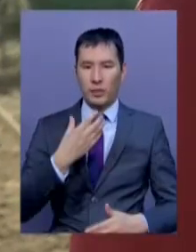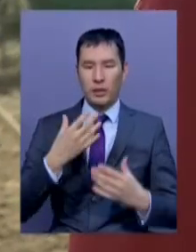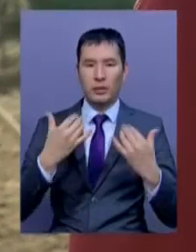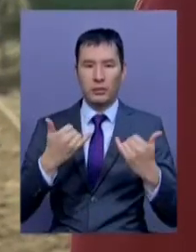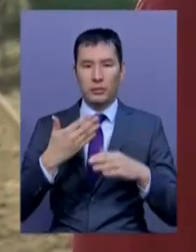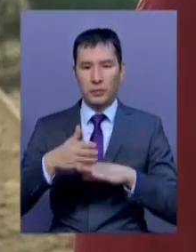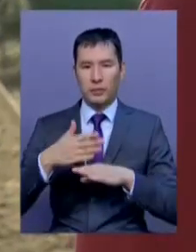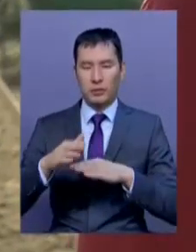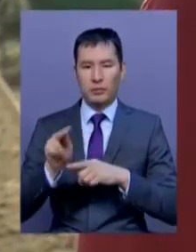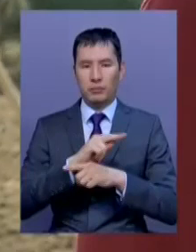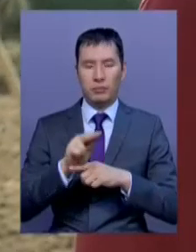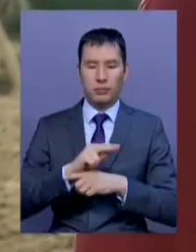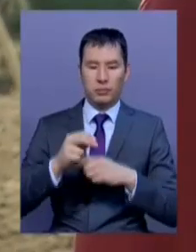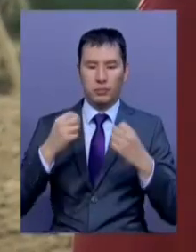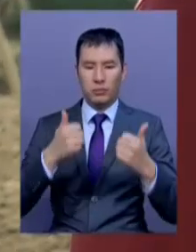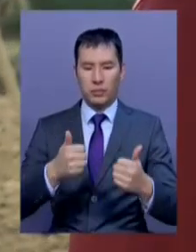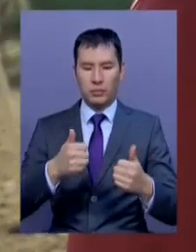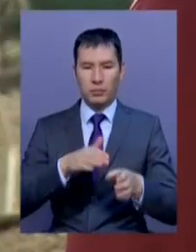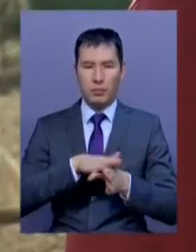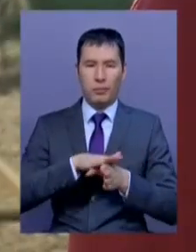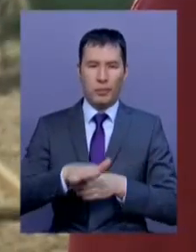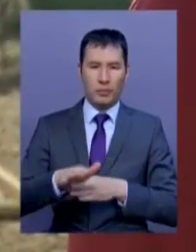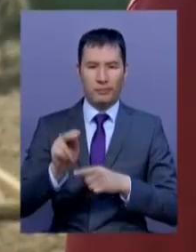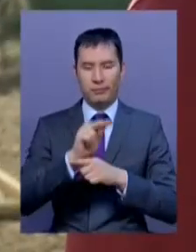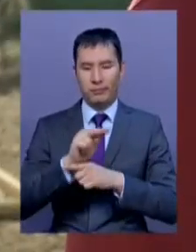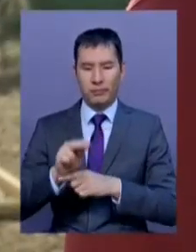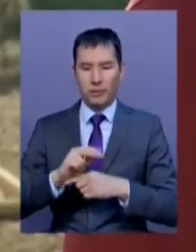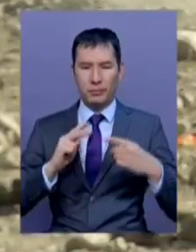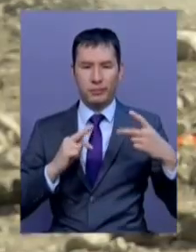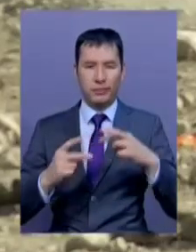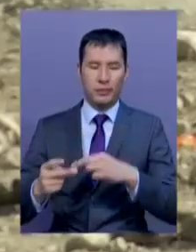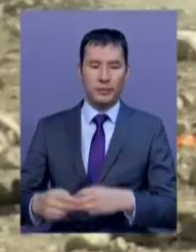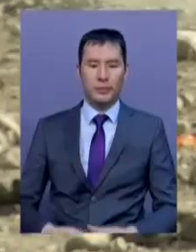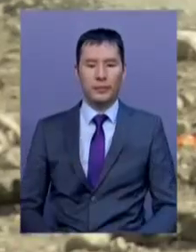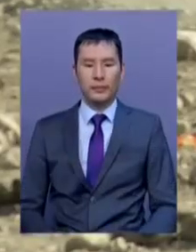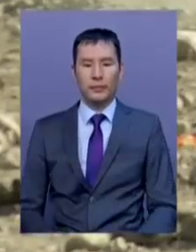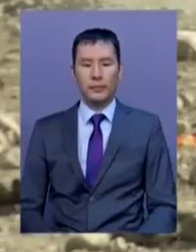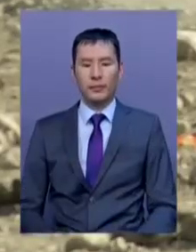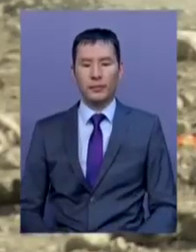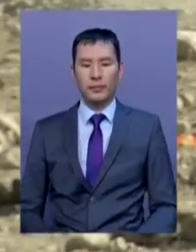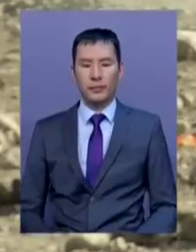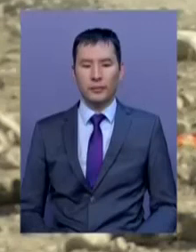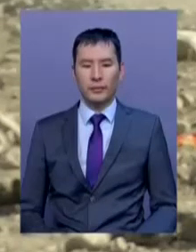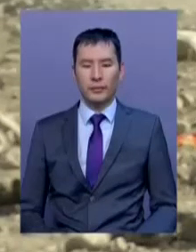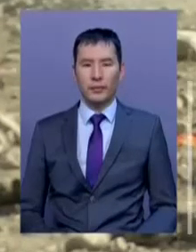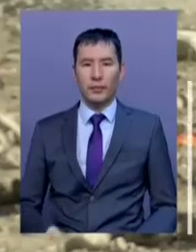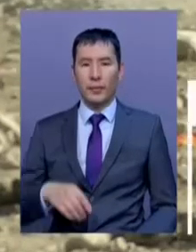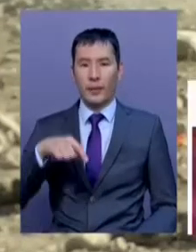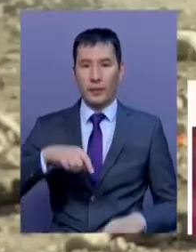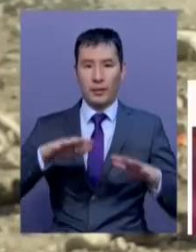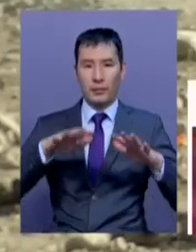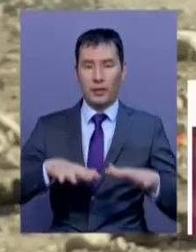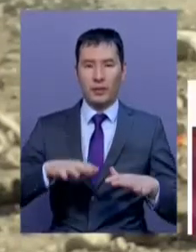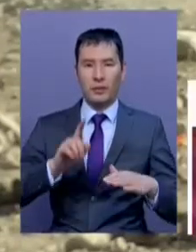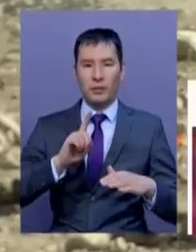болмағанды. Қазір бәріні жасап өткізіп атыр жұмыстар. Рахмет. Бұл жерде кәріз жүйесі болмады.